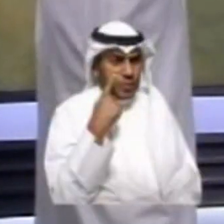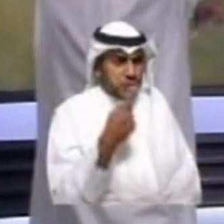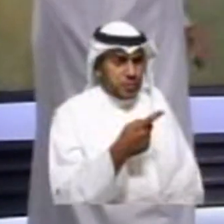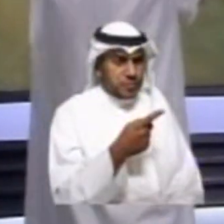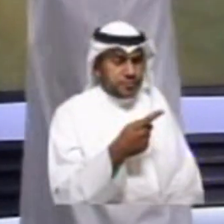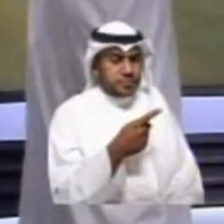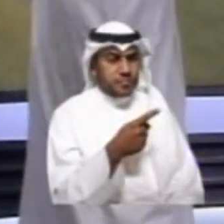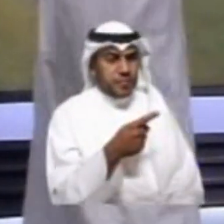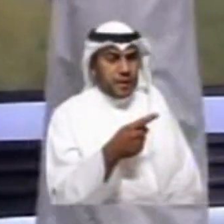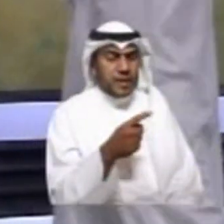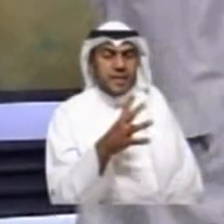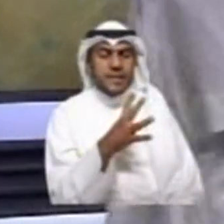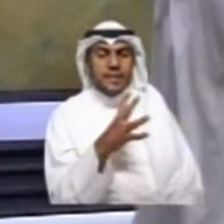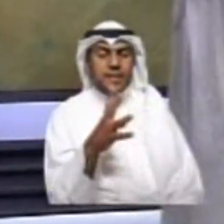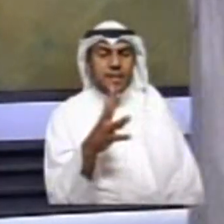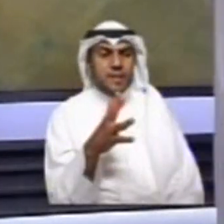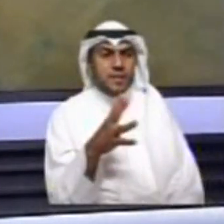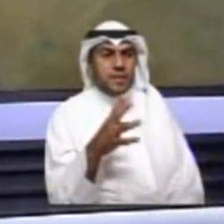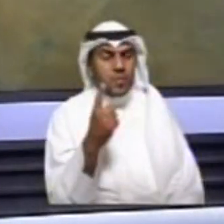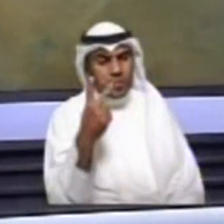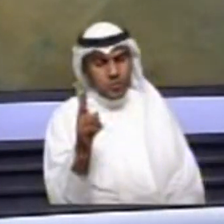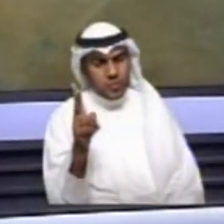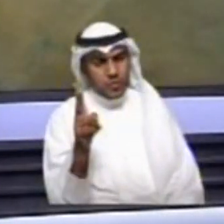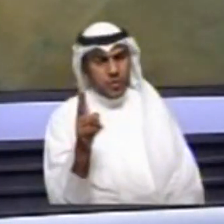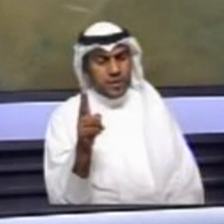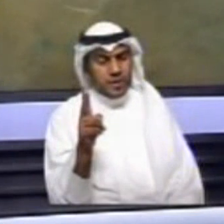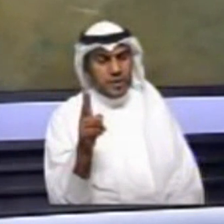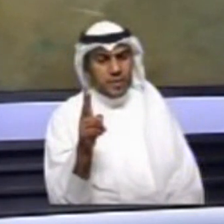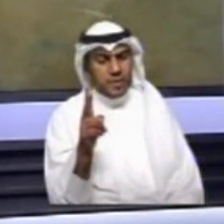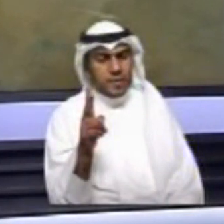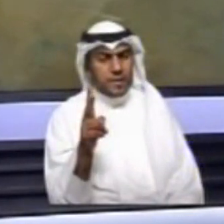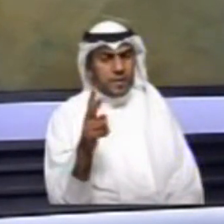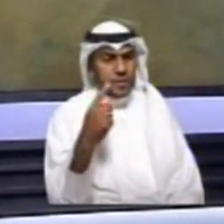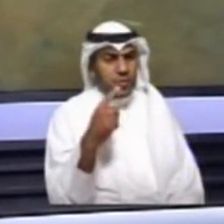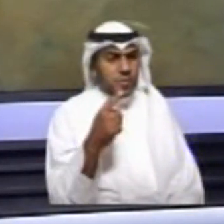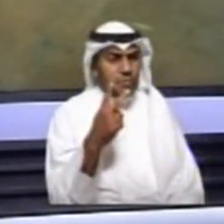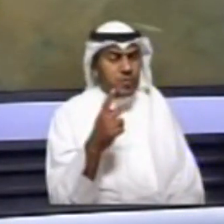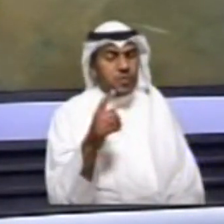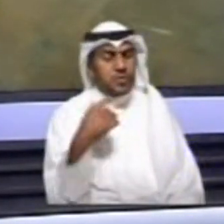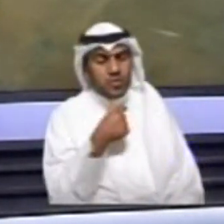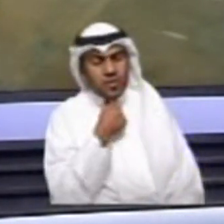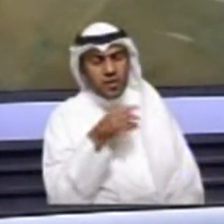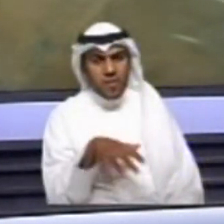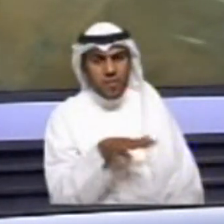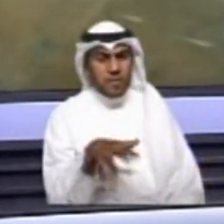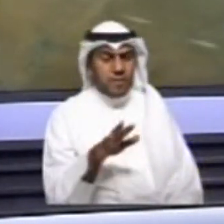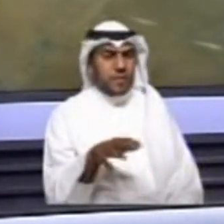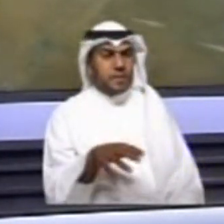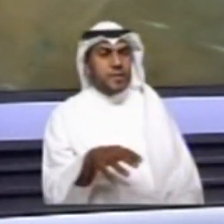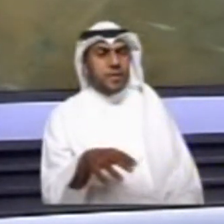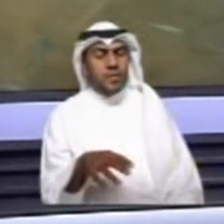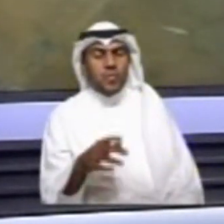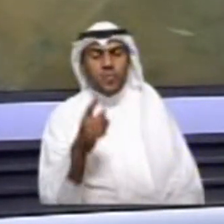من صباح الغد إلى 19 درجة مئوية، 21 في المنطقة المطلع ومدينة الجهراء و23 في المدينة